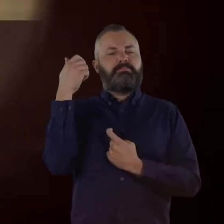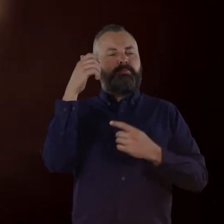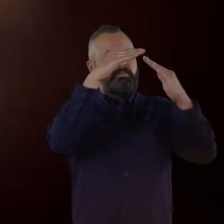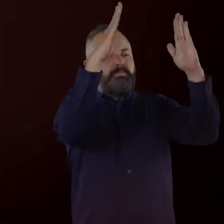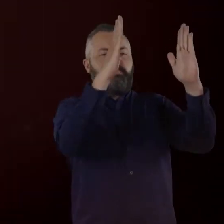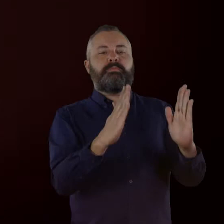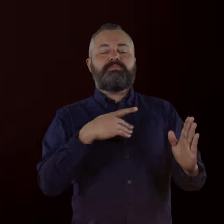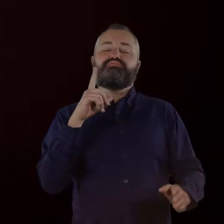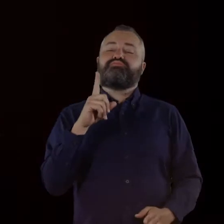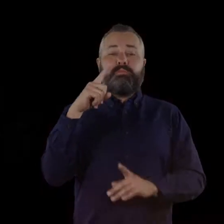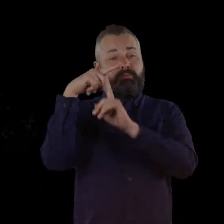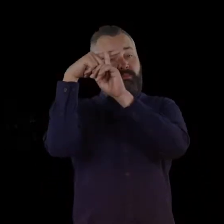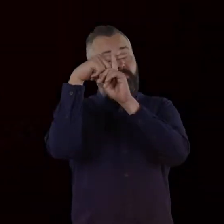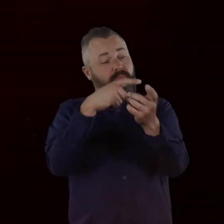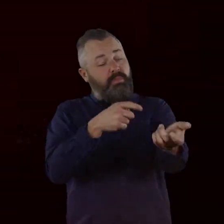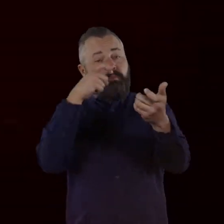par un tireur embusqué.